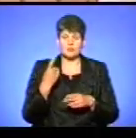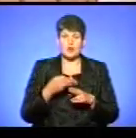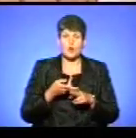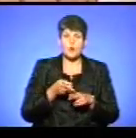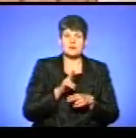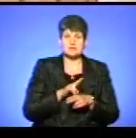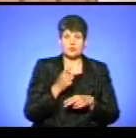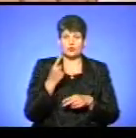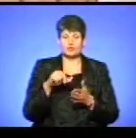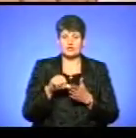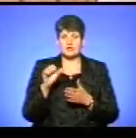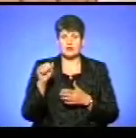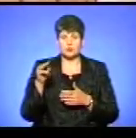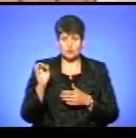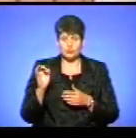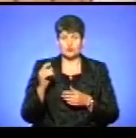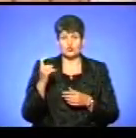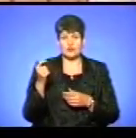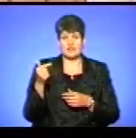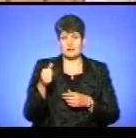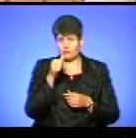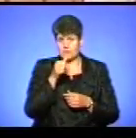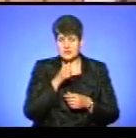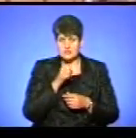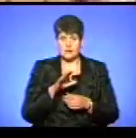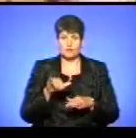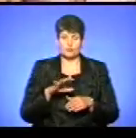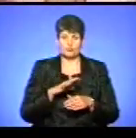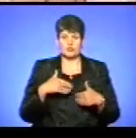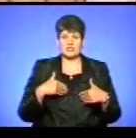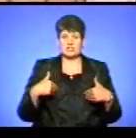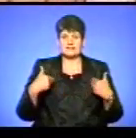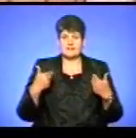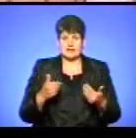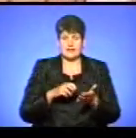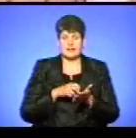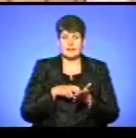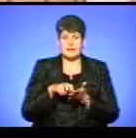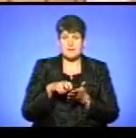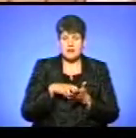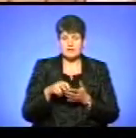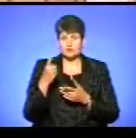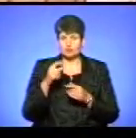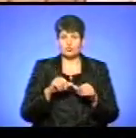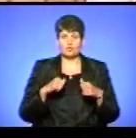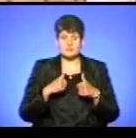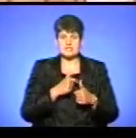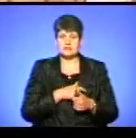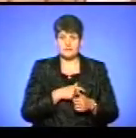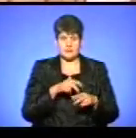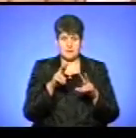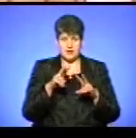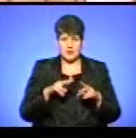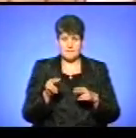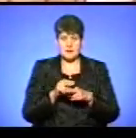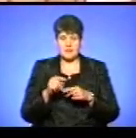одному учаснику АТО 100 гривень в місяць. От. Після чого були наші звернення направлені на одну комісію депутатську, вони переглянули,